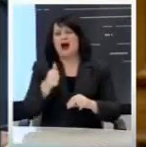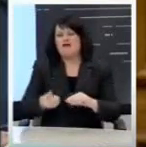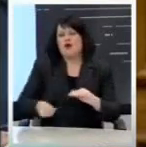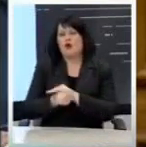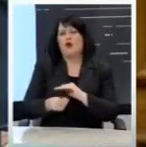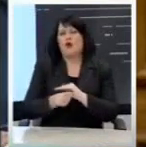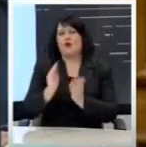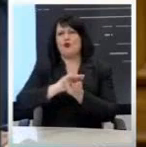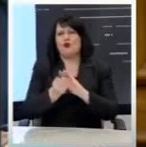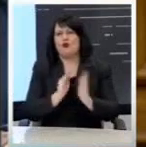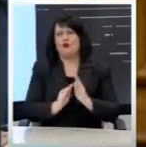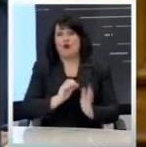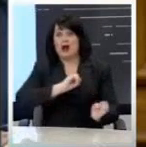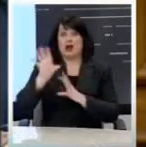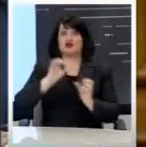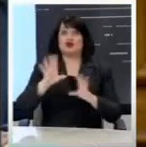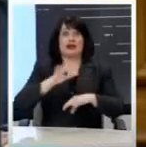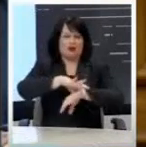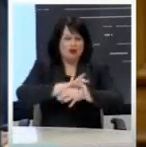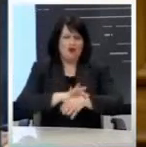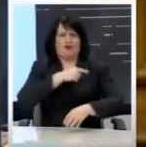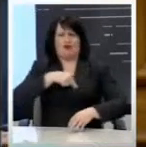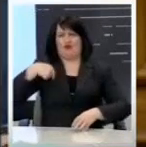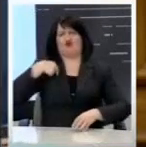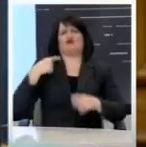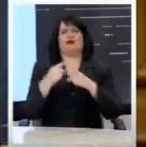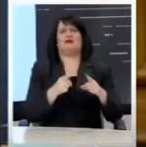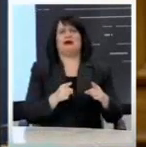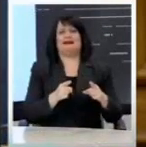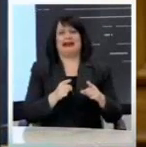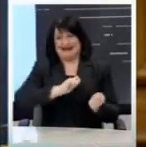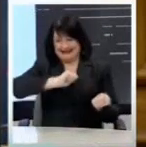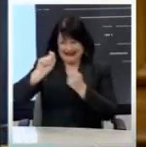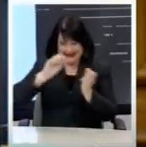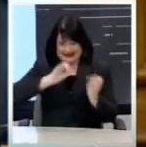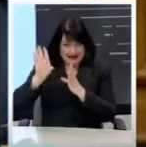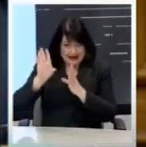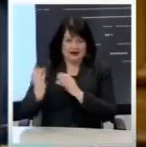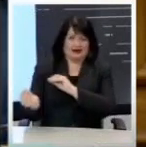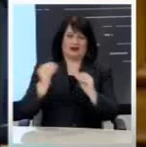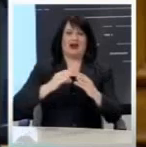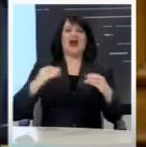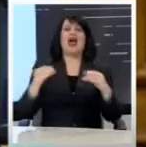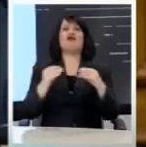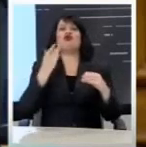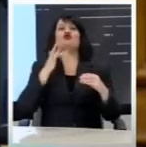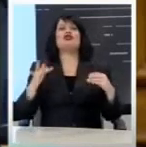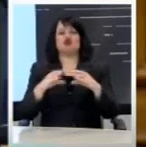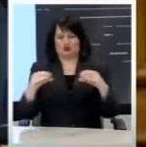κύκλωμα που έβγαζε στο εξωτερικό κοσμήματα και να τα φέρει πίσω σε ράβδους Χρυσού. Και ο